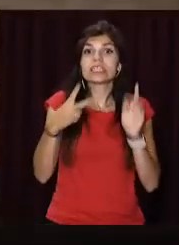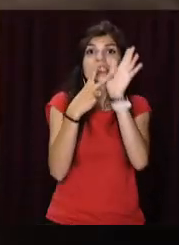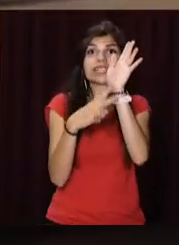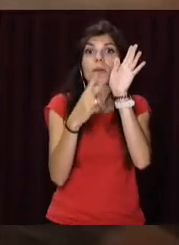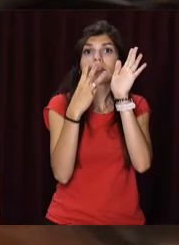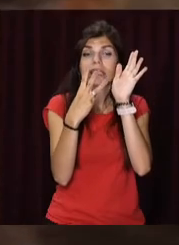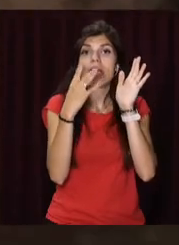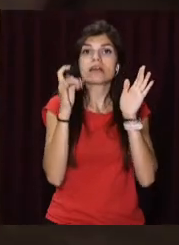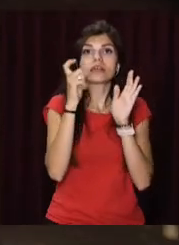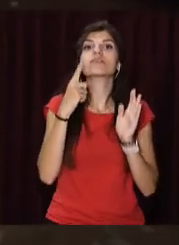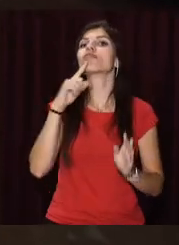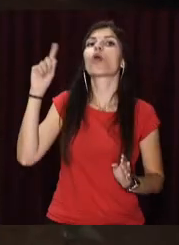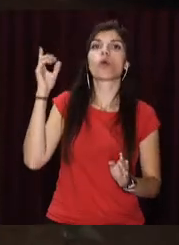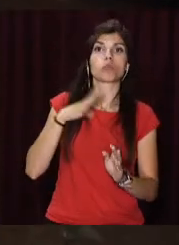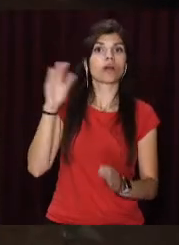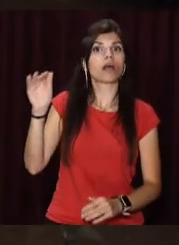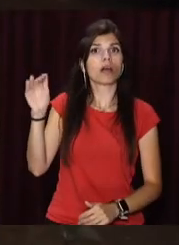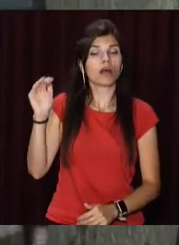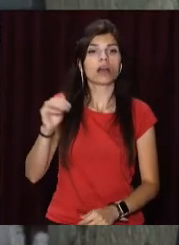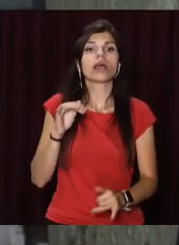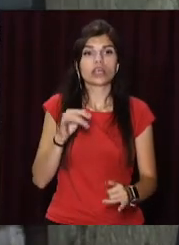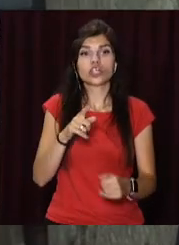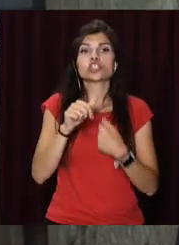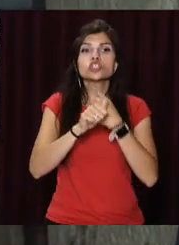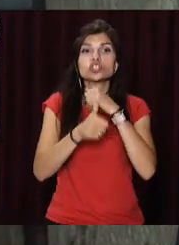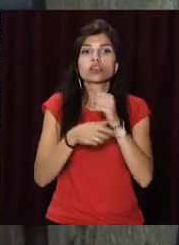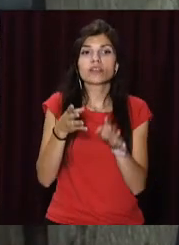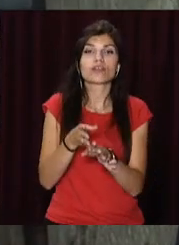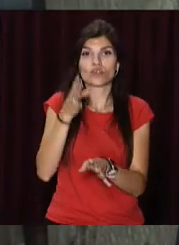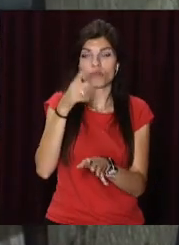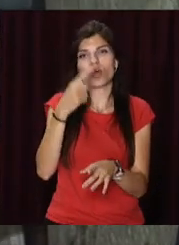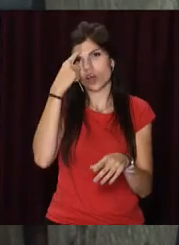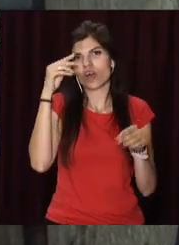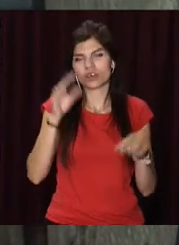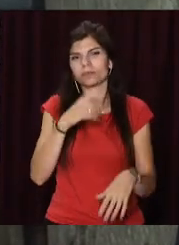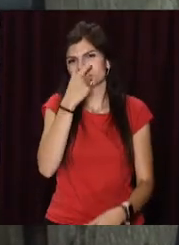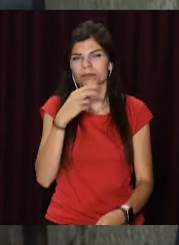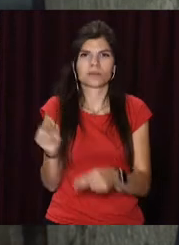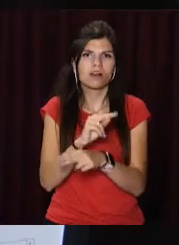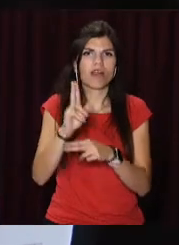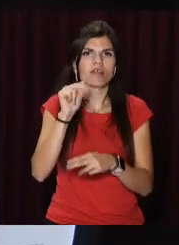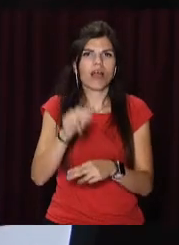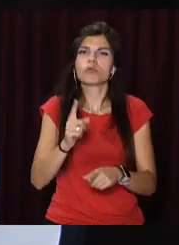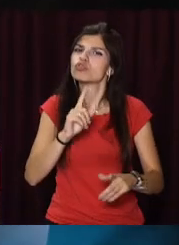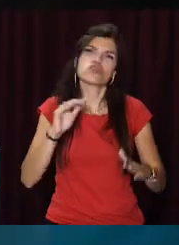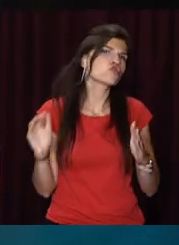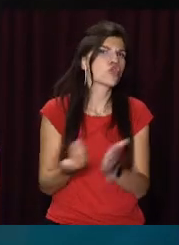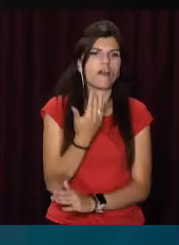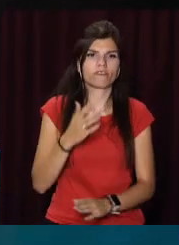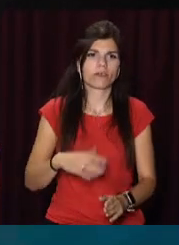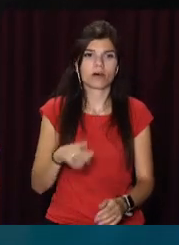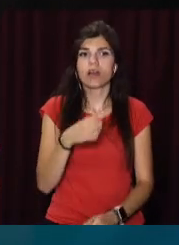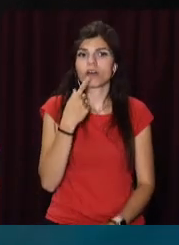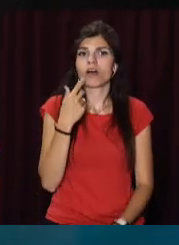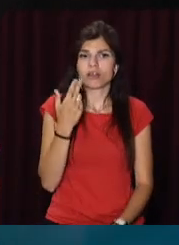до комунальників за допомогою. Врешті 16-й будинок на Івана Франка вирішили відремонтувати капітально. При ремонті обнаружилось,